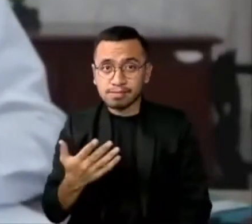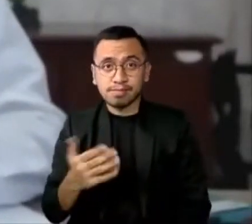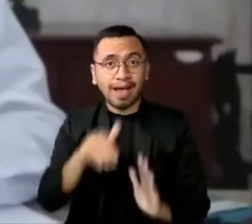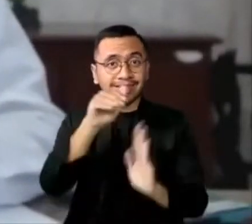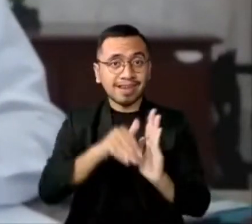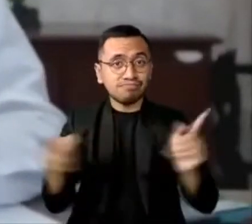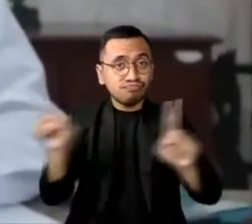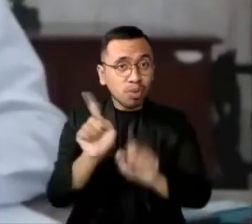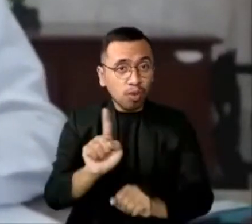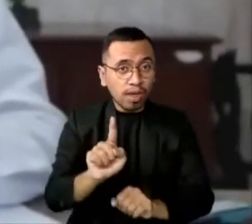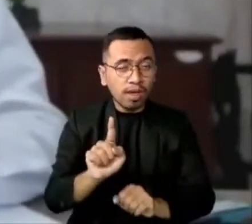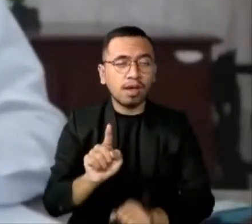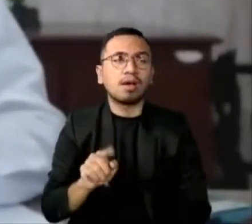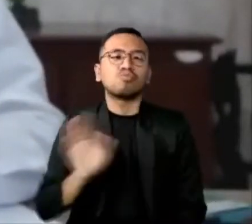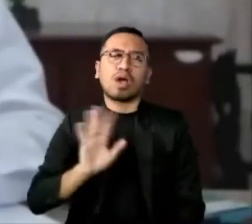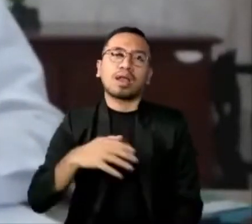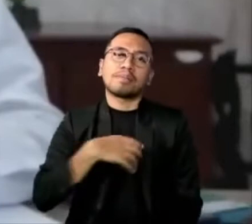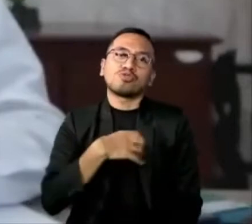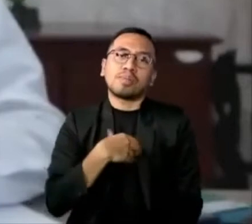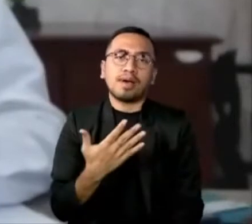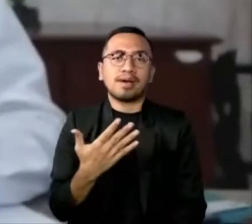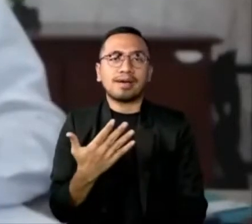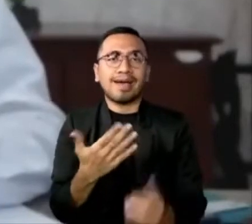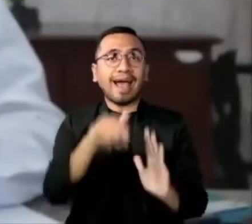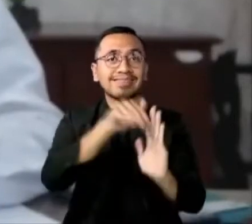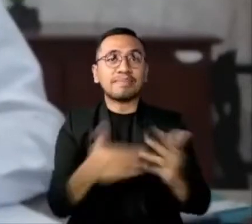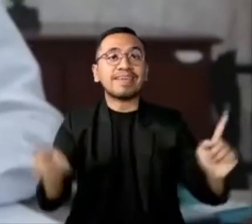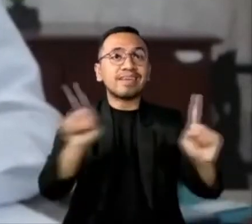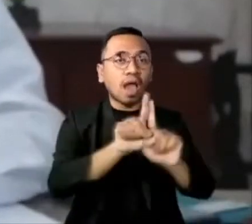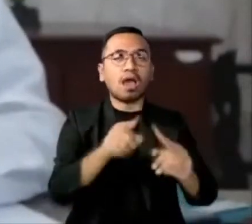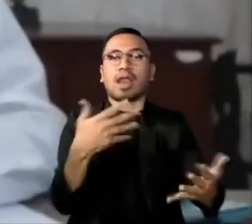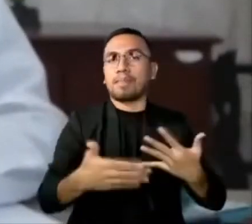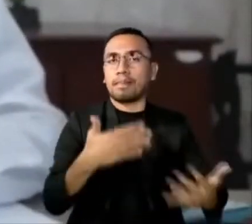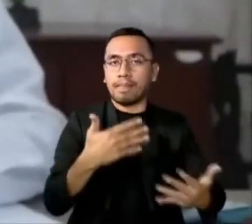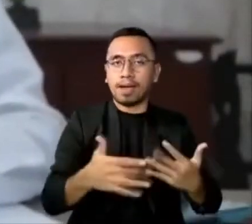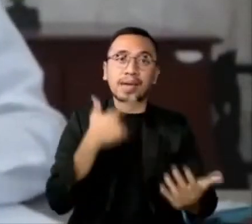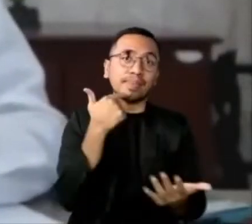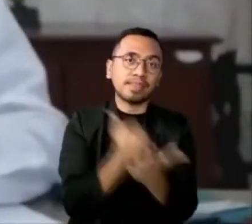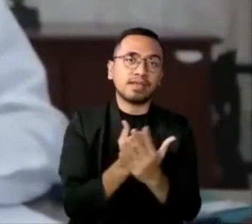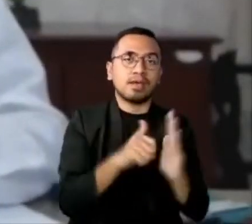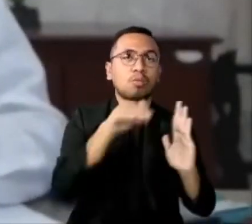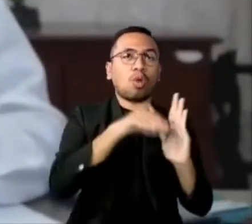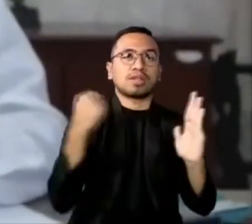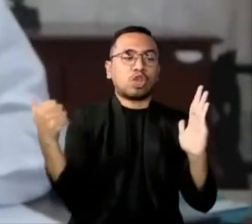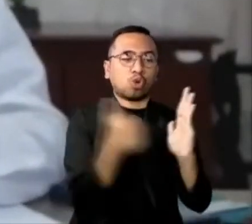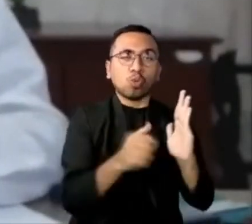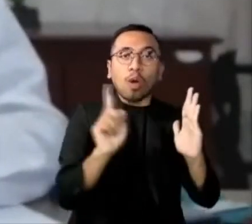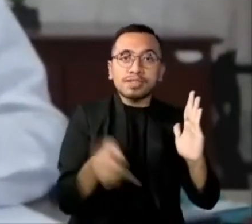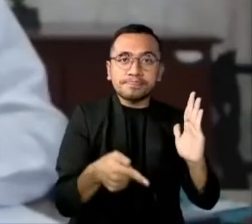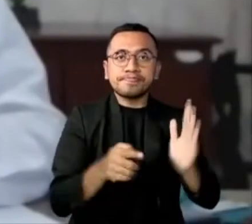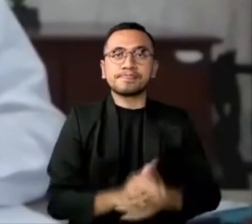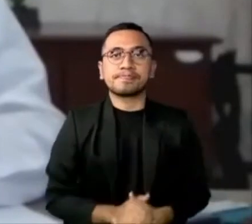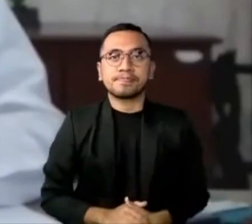Bukan larangan menggelar hajatan. Hajatan tetap kita persilahkan, tetapi dengan pengaturan protokol COVID yang ketat. Nah, cuman memang